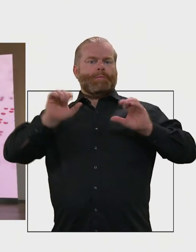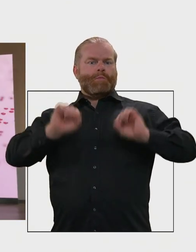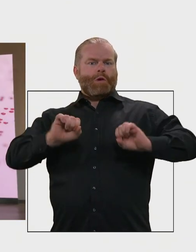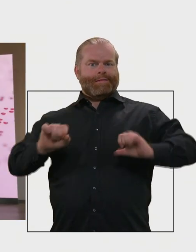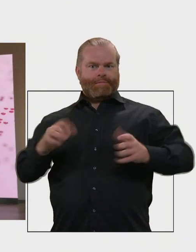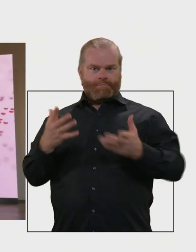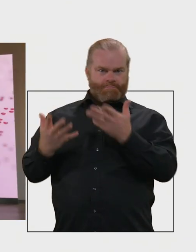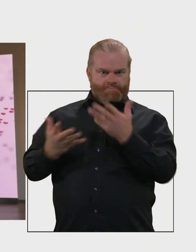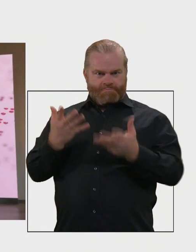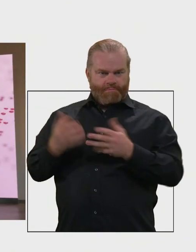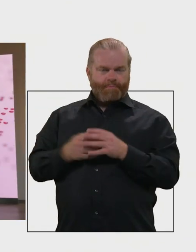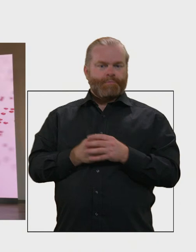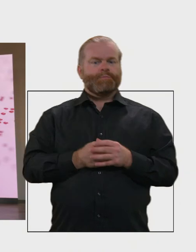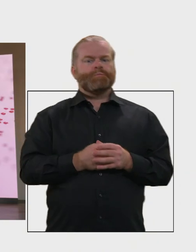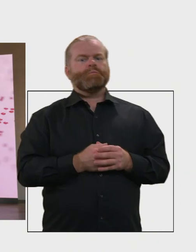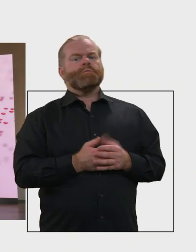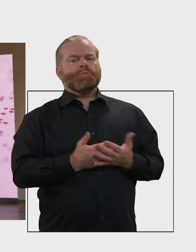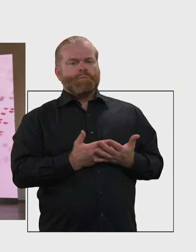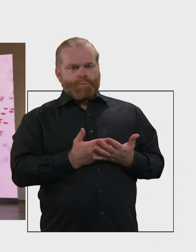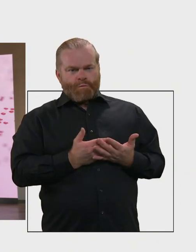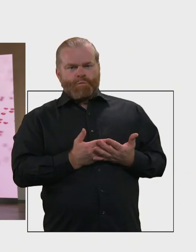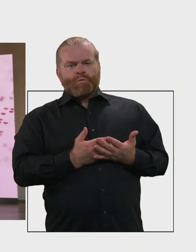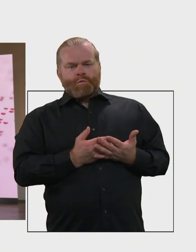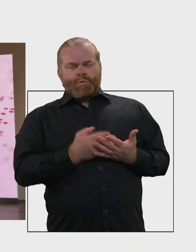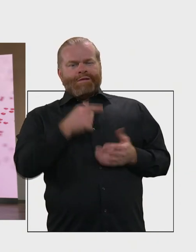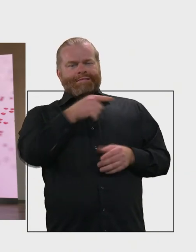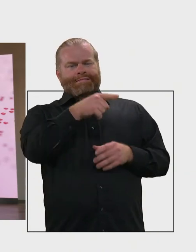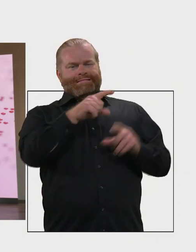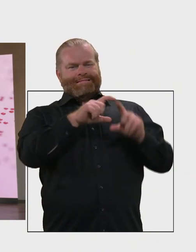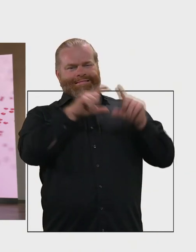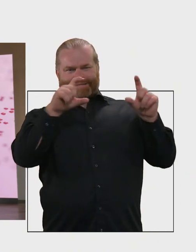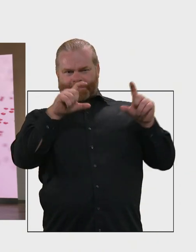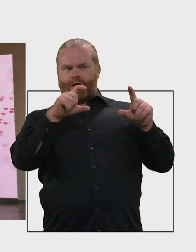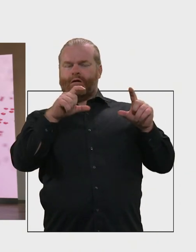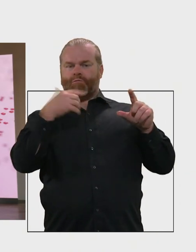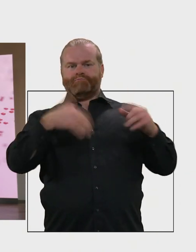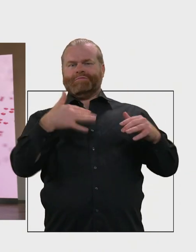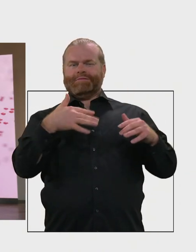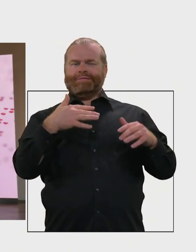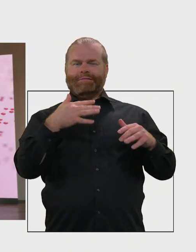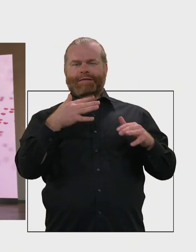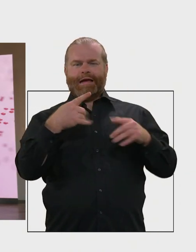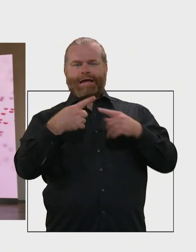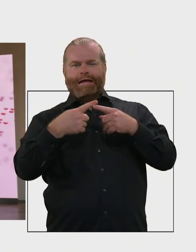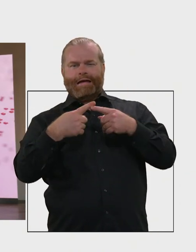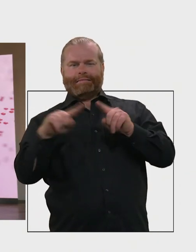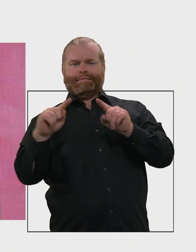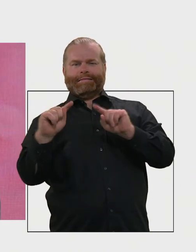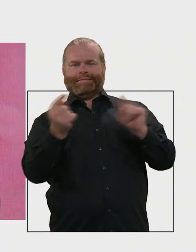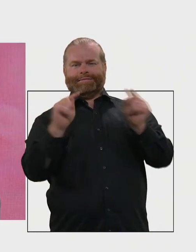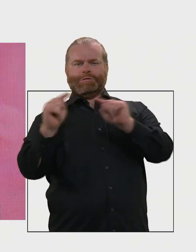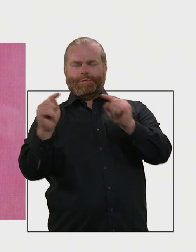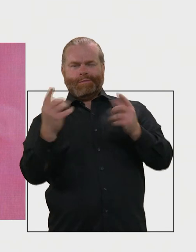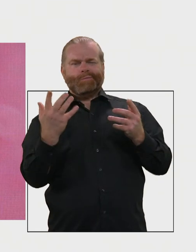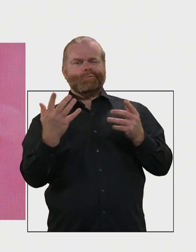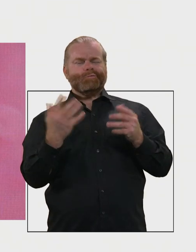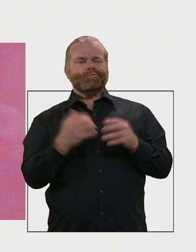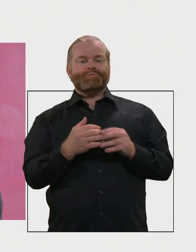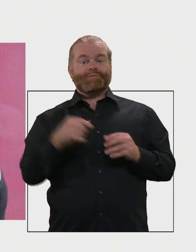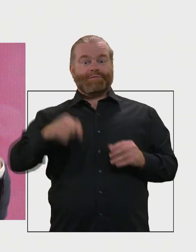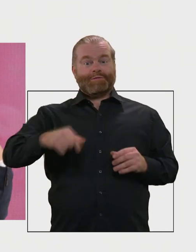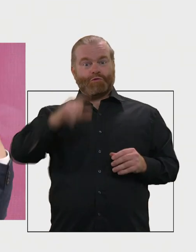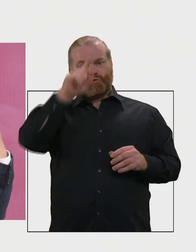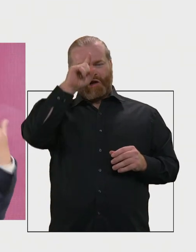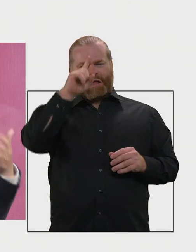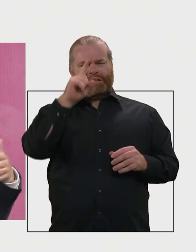das Gefühl, in Deutschland, aber nicht nur da, wird das so negativ konnotiert. So nach dem Motto, oh, jetzt machen wir was, jetzt bauen wir ein Gebäude